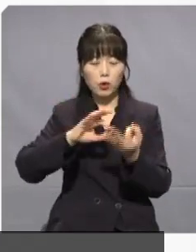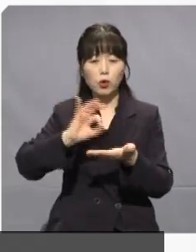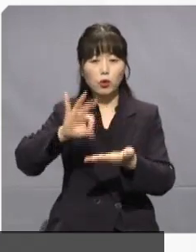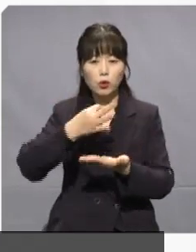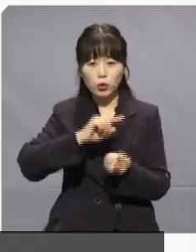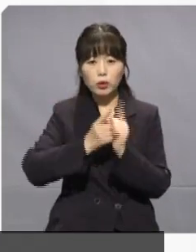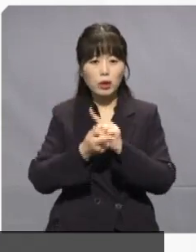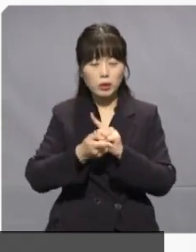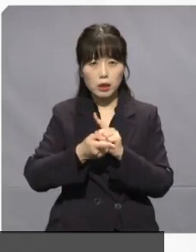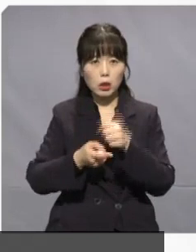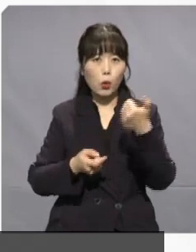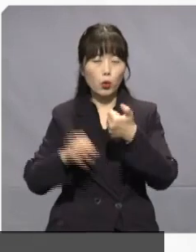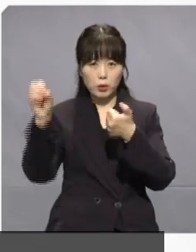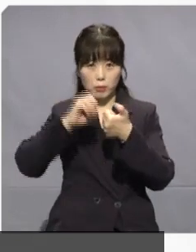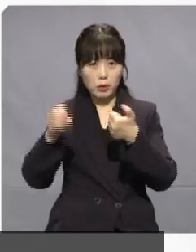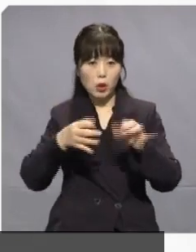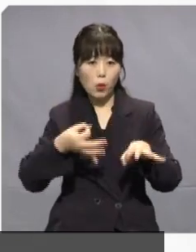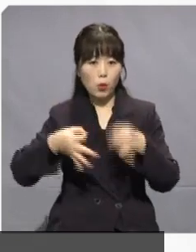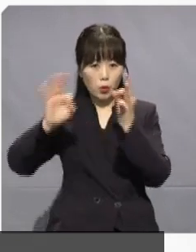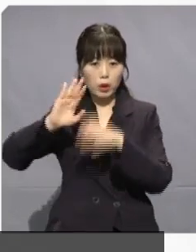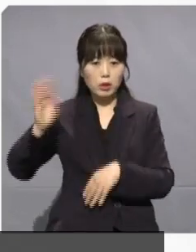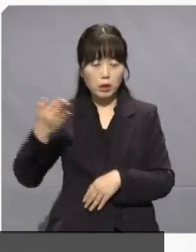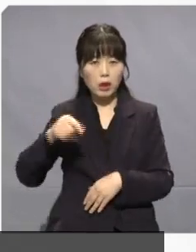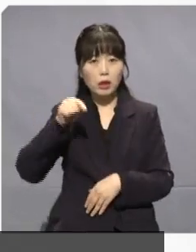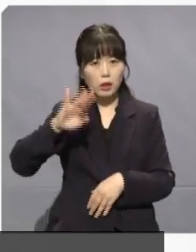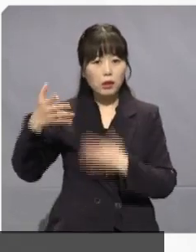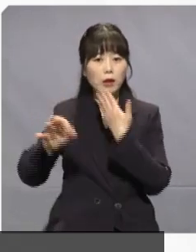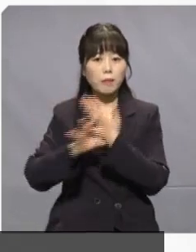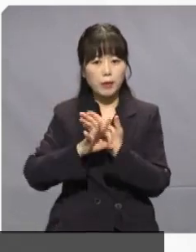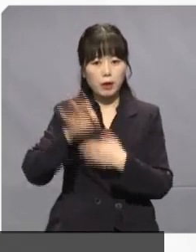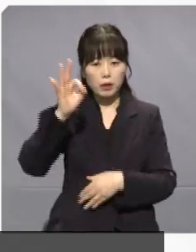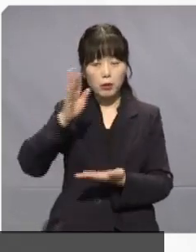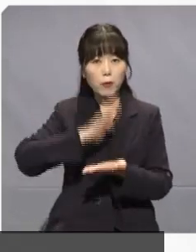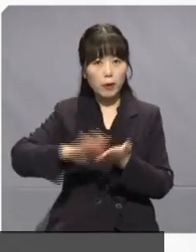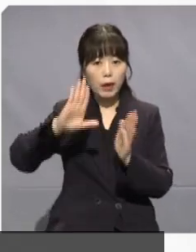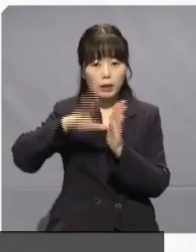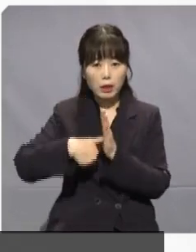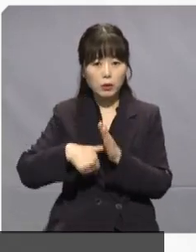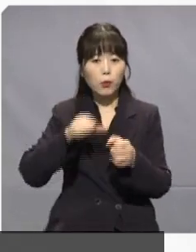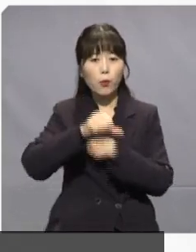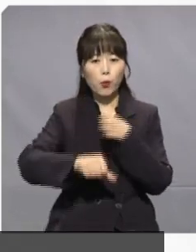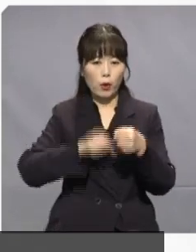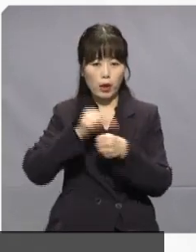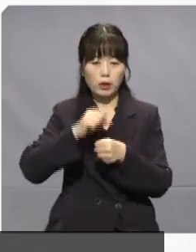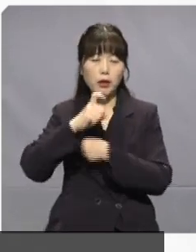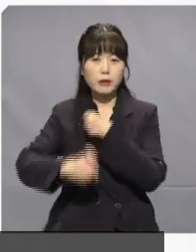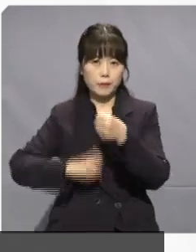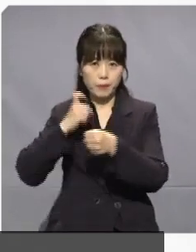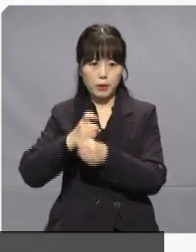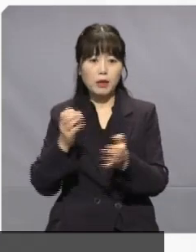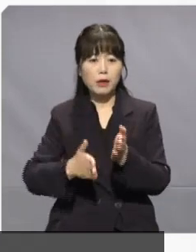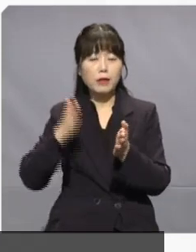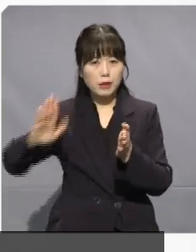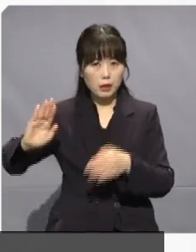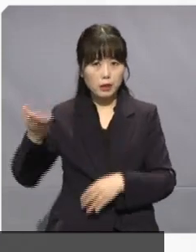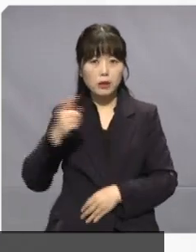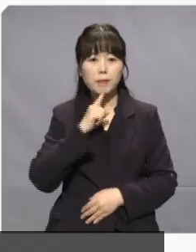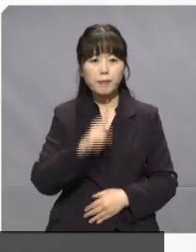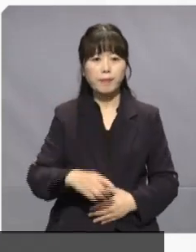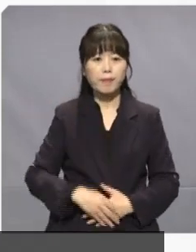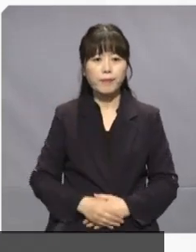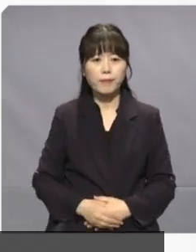대체율을 10%를 올립니다 50% 이렇게 되면 기금고가시점은 5회에서 10년이 연장된다는 겁니다